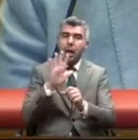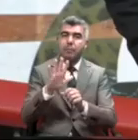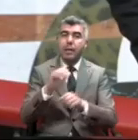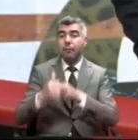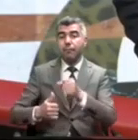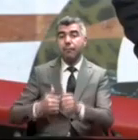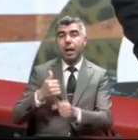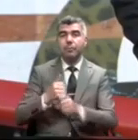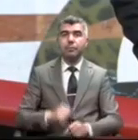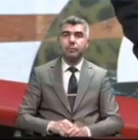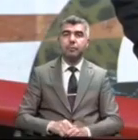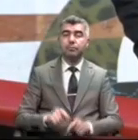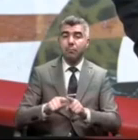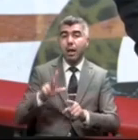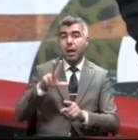سنوات